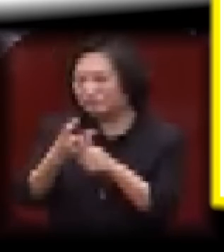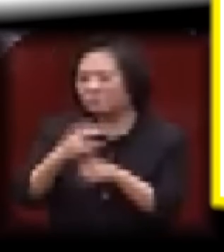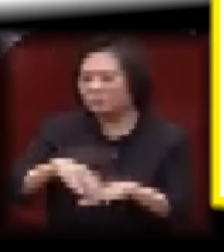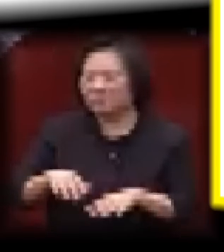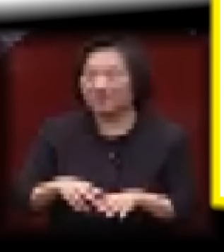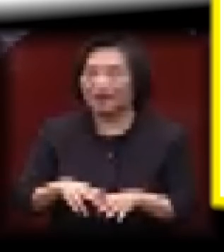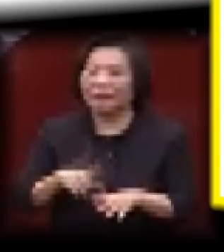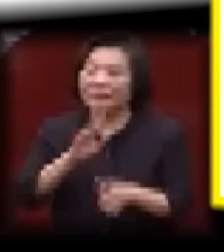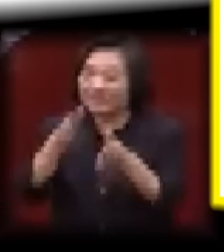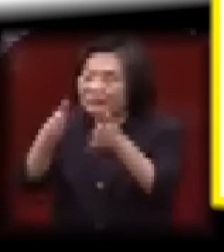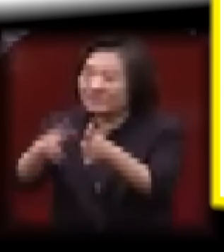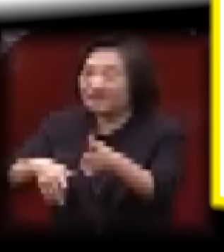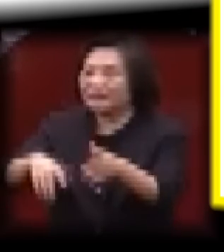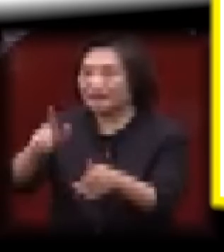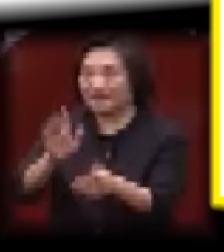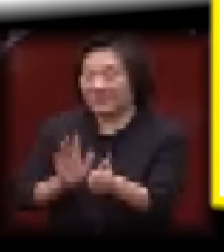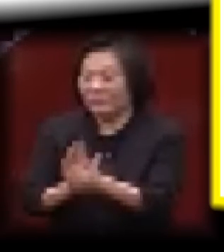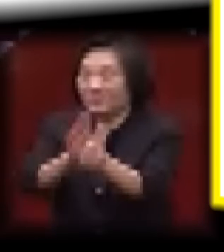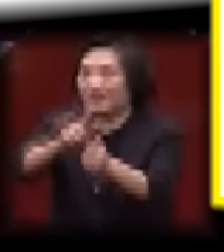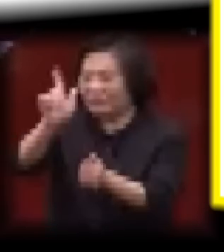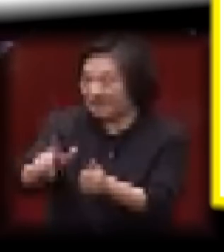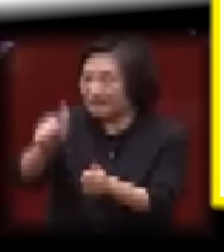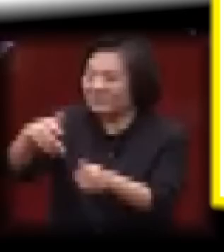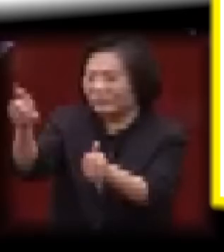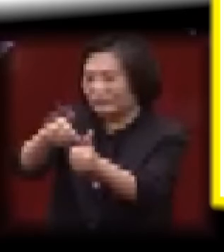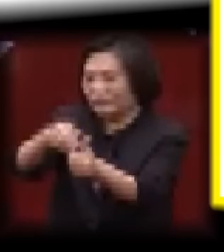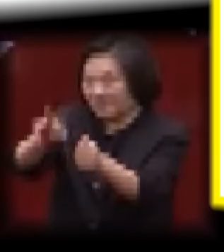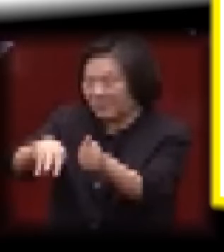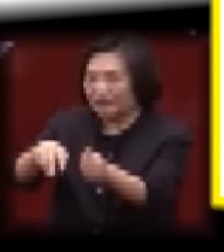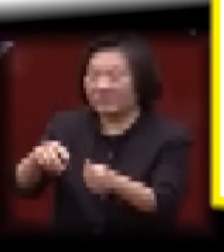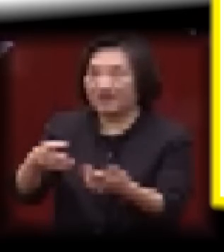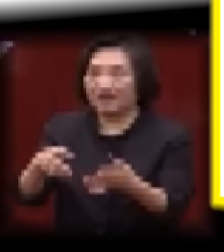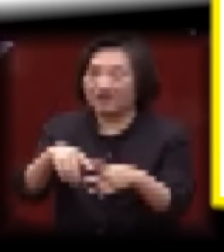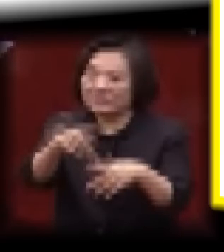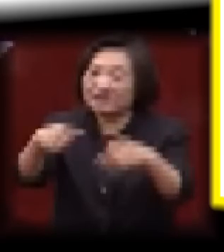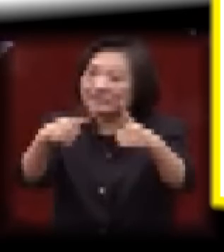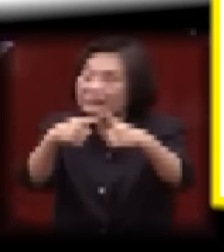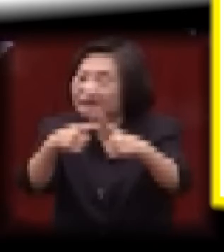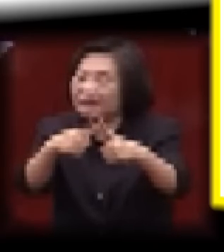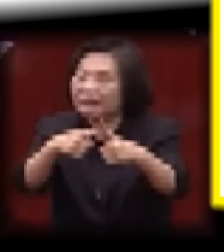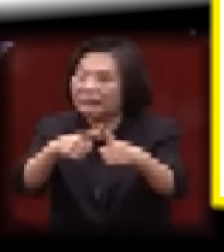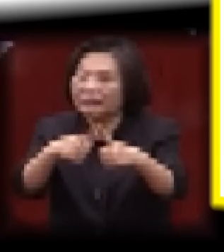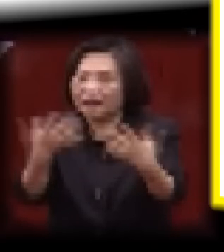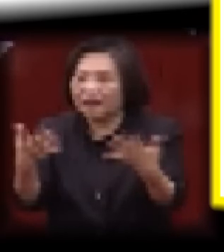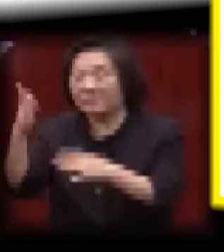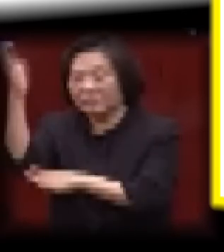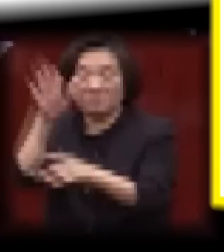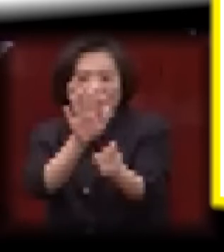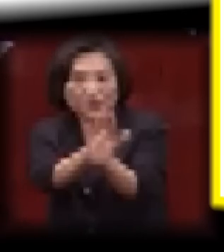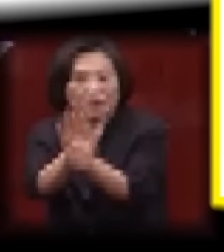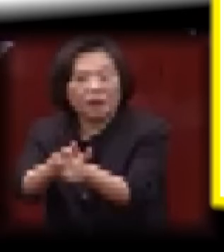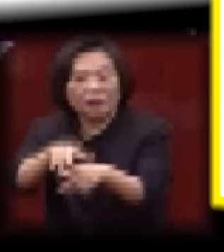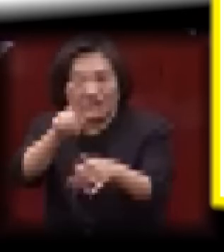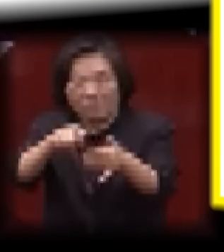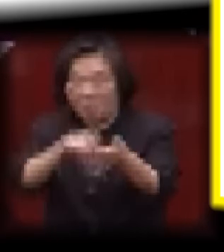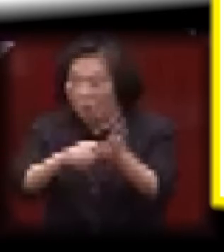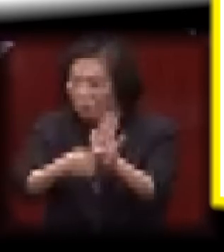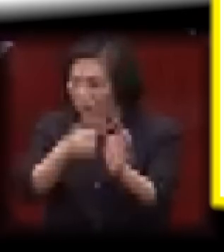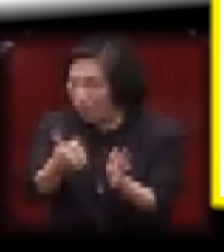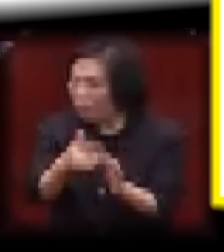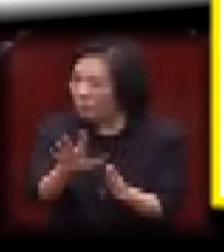外，另外一个是围绕辅导团，说这些人，你知道到底政府要怎么去协助他们，他们才能够发挥功能，这个